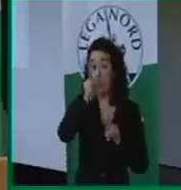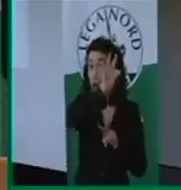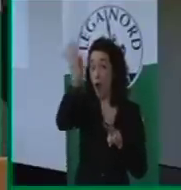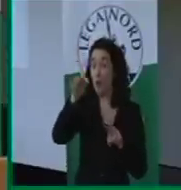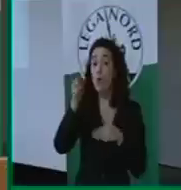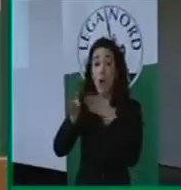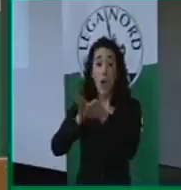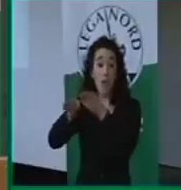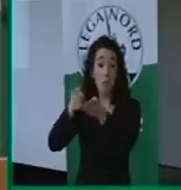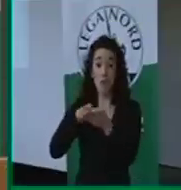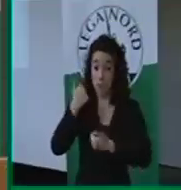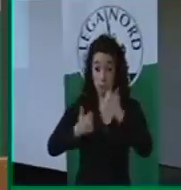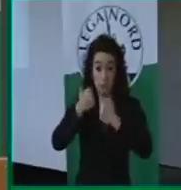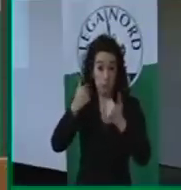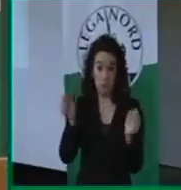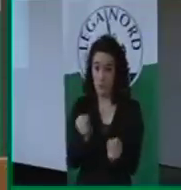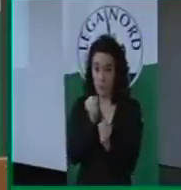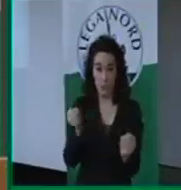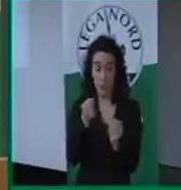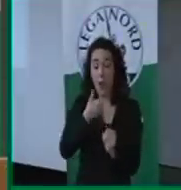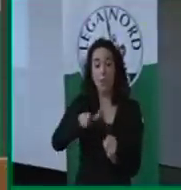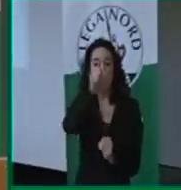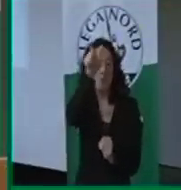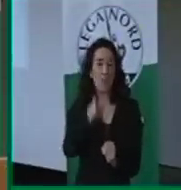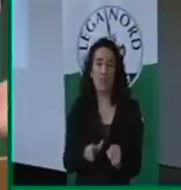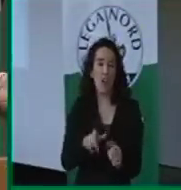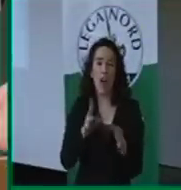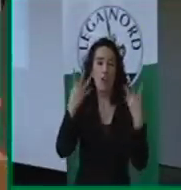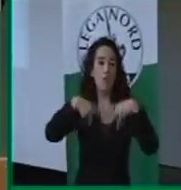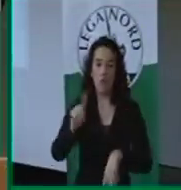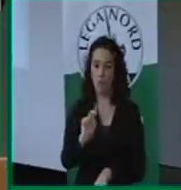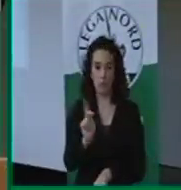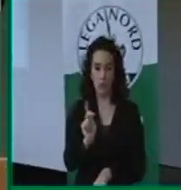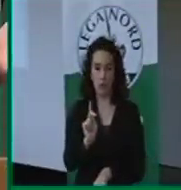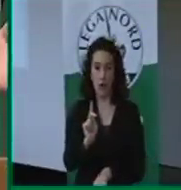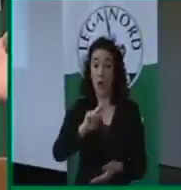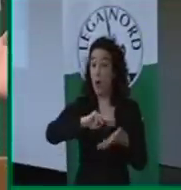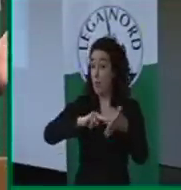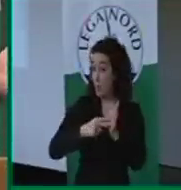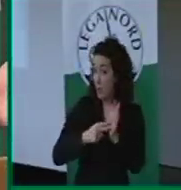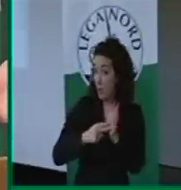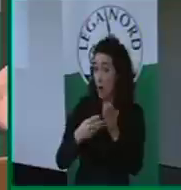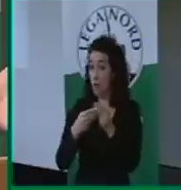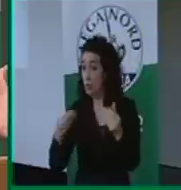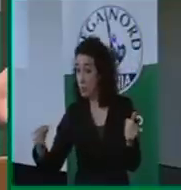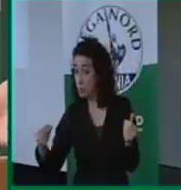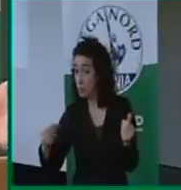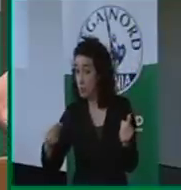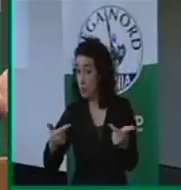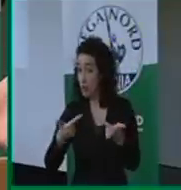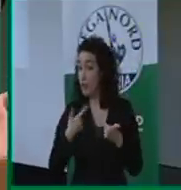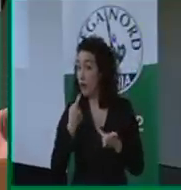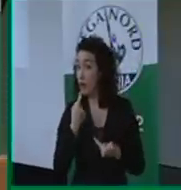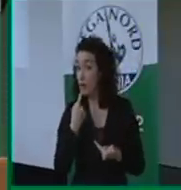problema è È che il nostro sistema paese non funziona per cui il problema e la soluzione forse ce la può dare il professor